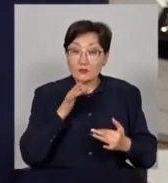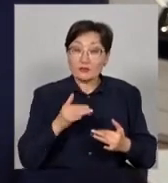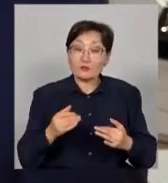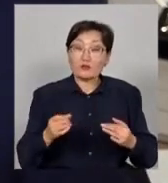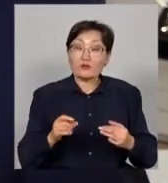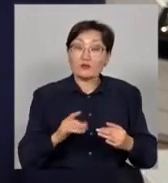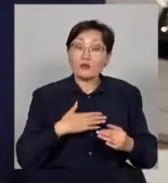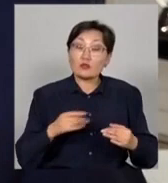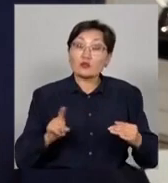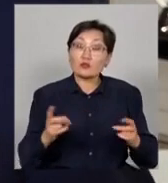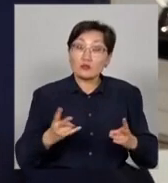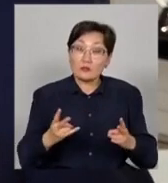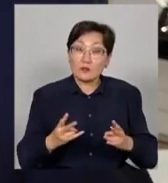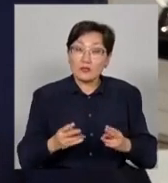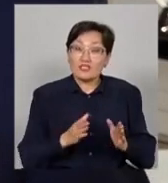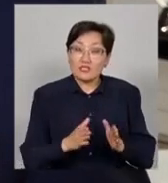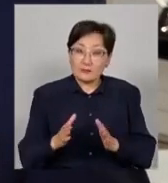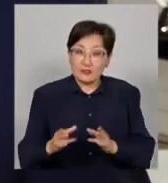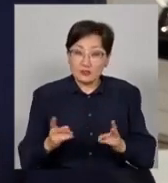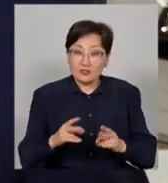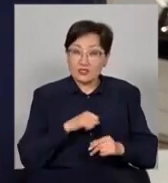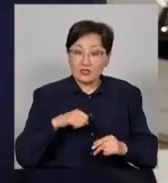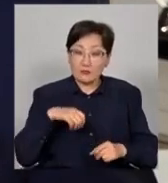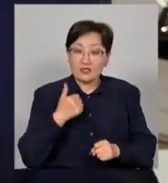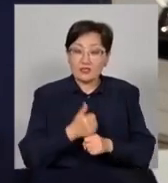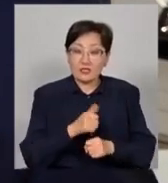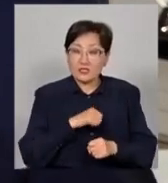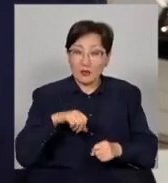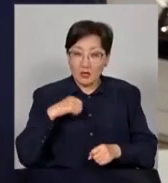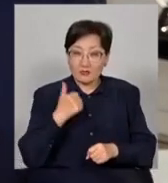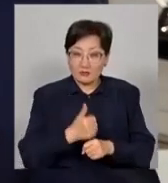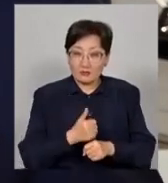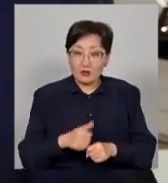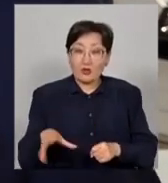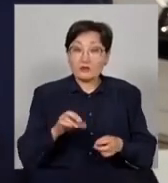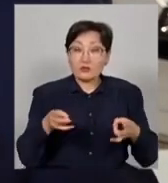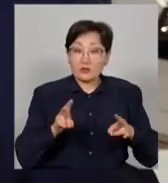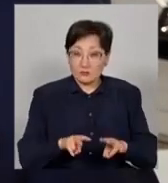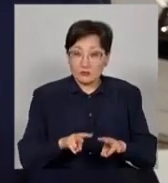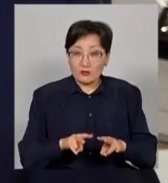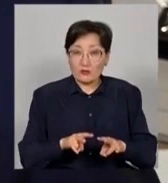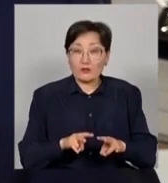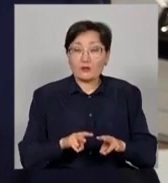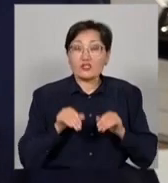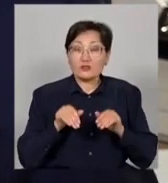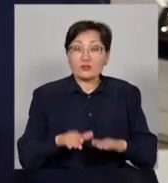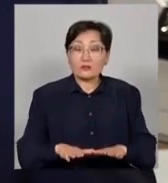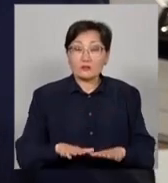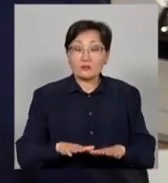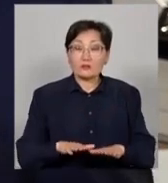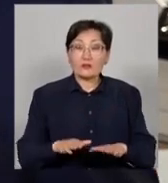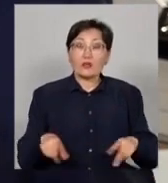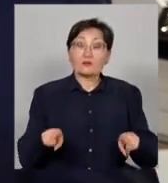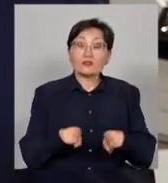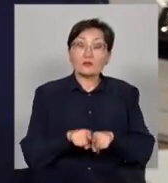что нужно? Нам нужна стабильность. Это самое главное, самое основное. Все остальное придет. Поэтому